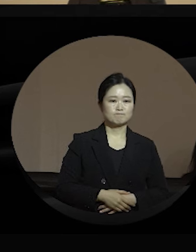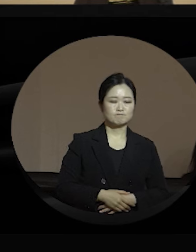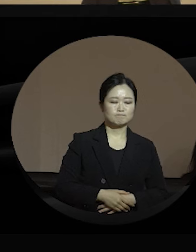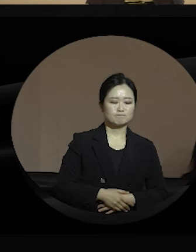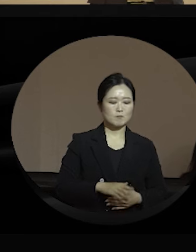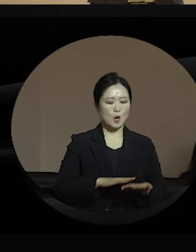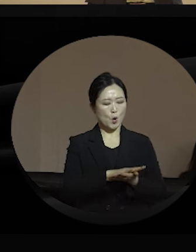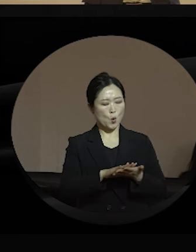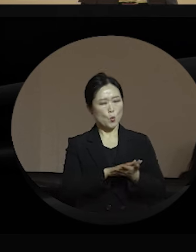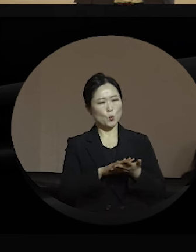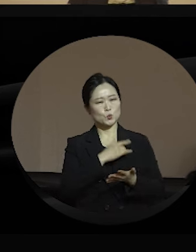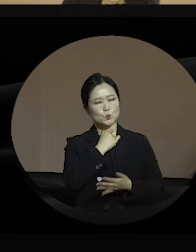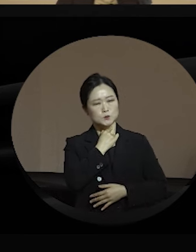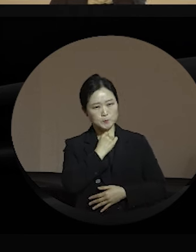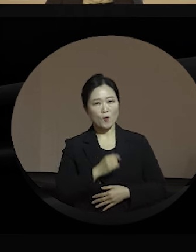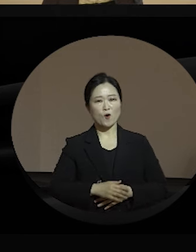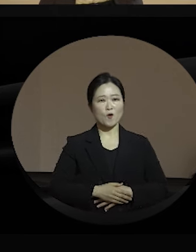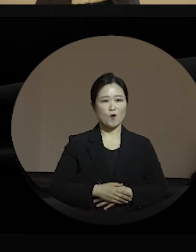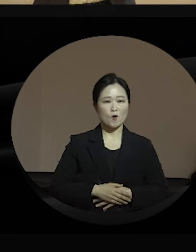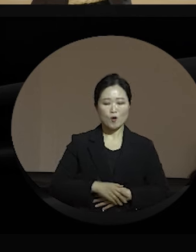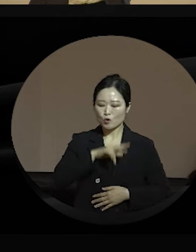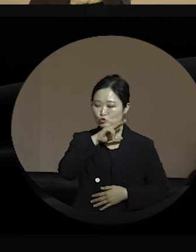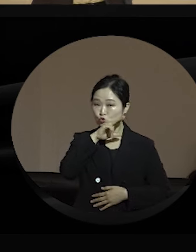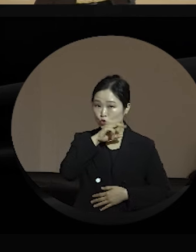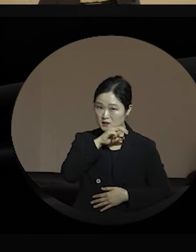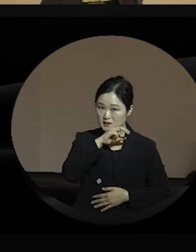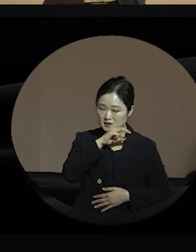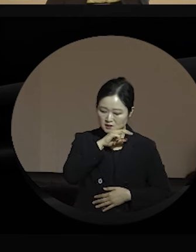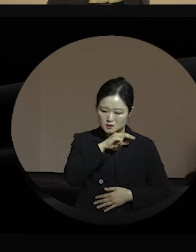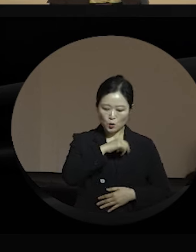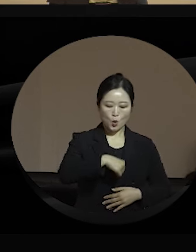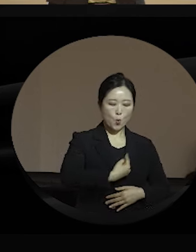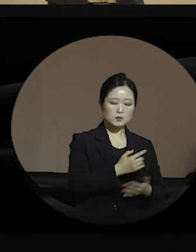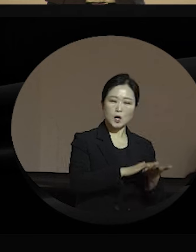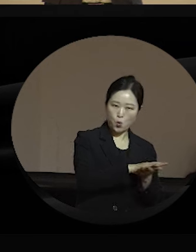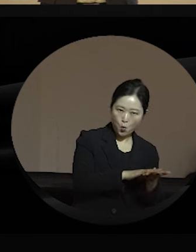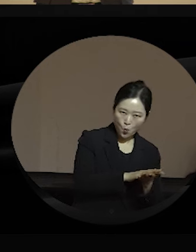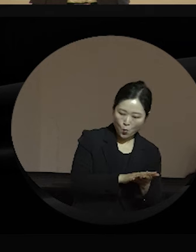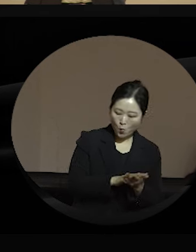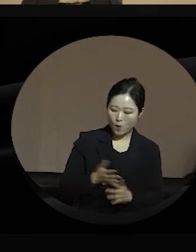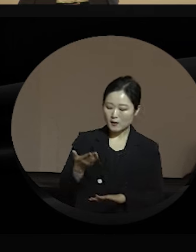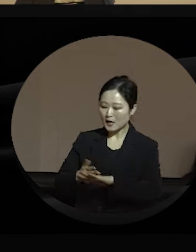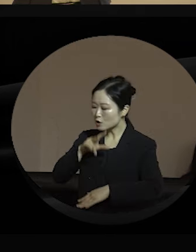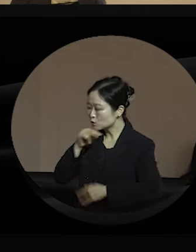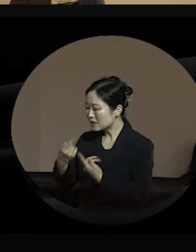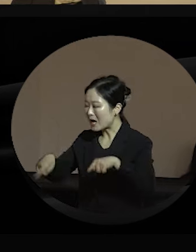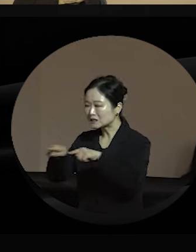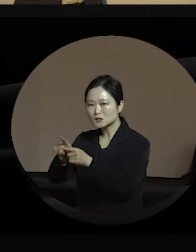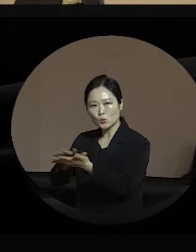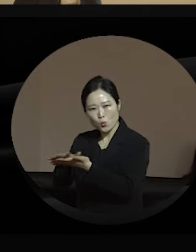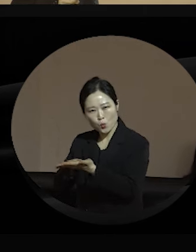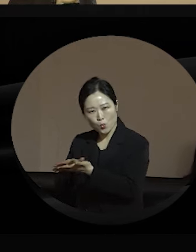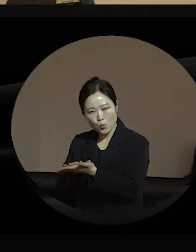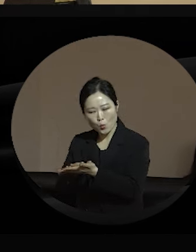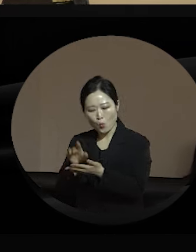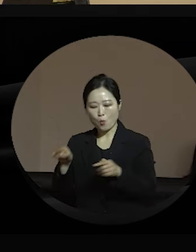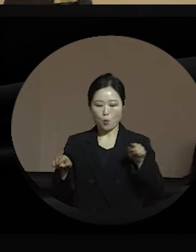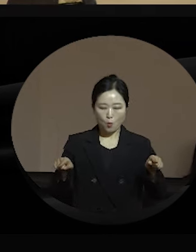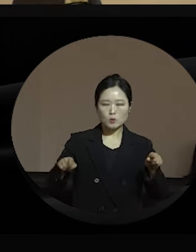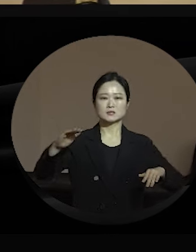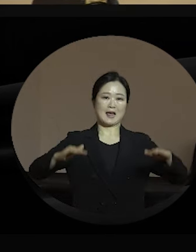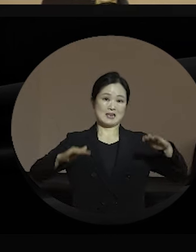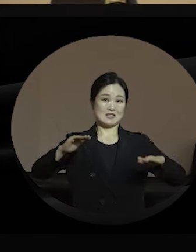만드는데 테크놀로지가 사람들과 직접 만나는 것들을 대신해주고 이렇게 되면은 여전히 이 두 가지 문제가 생길 수 있어요. 이런